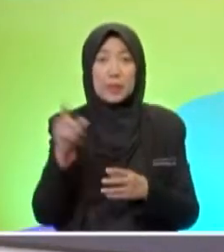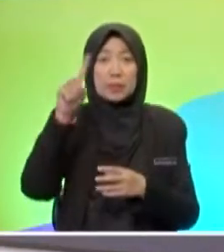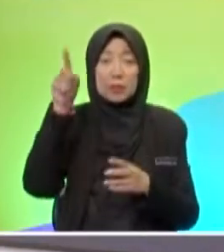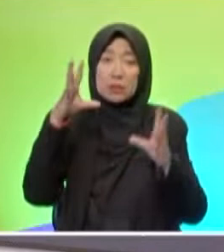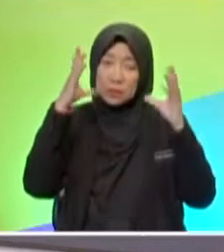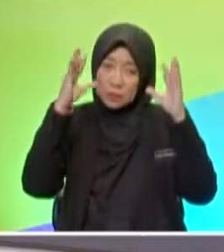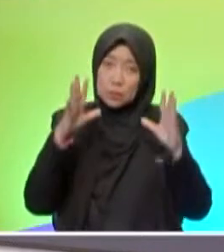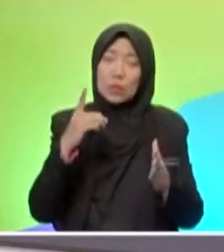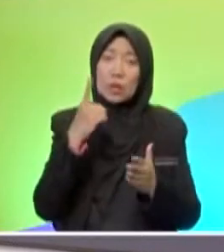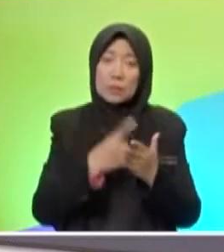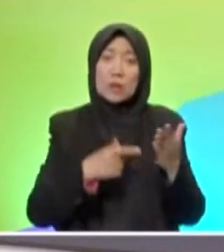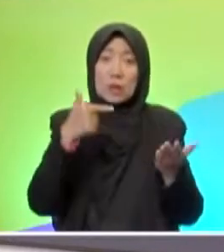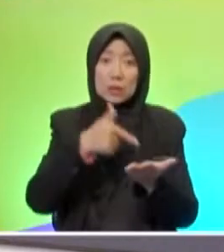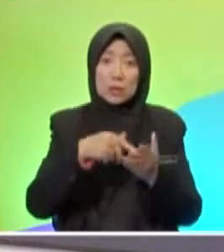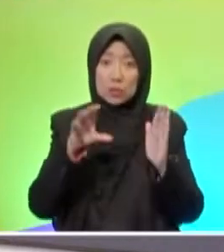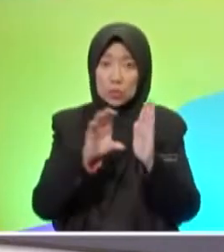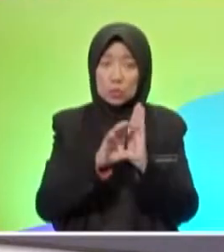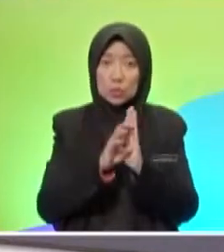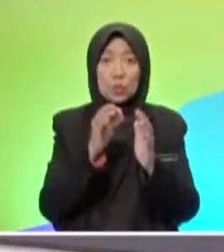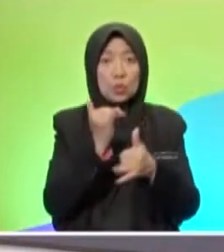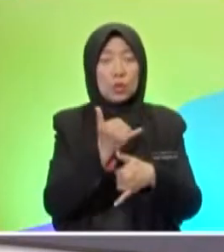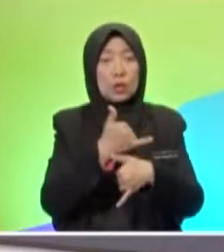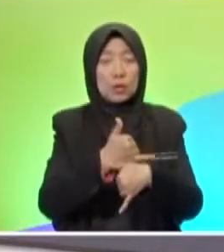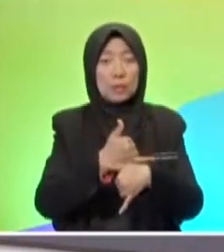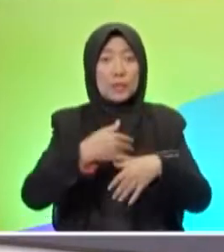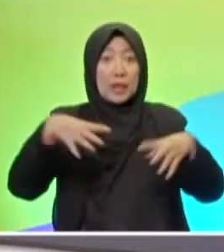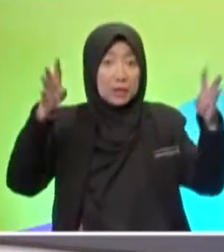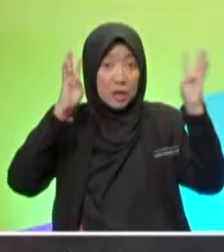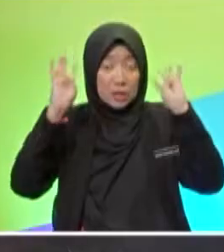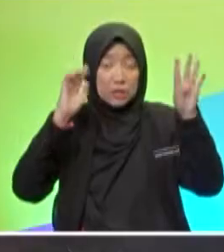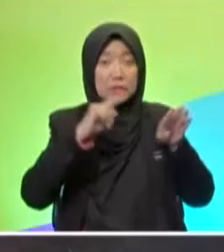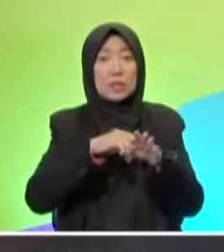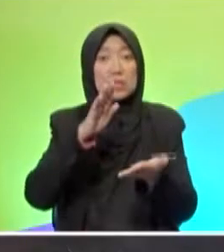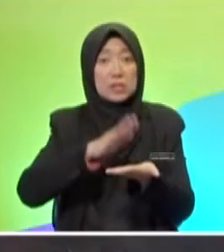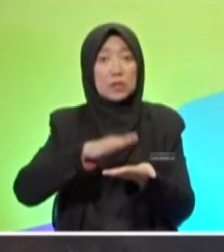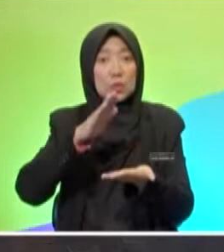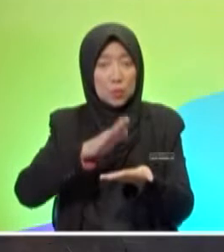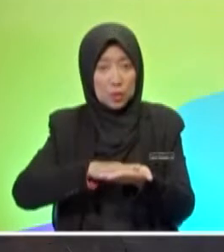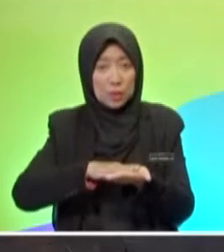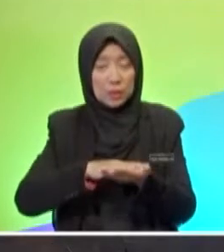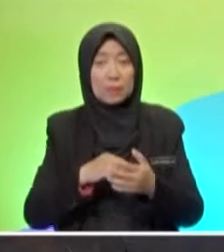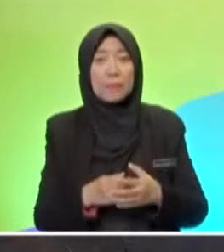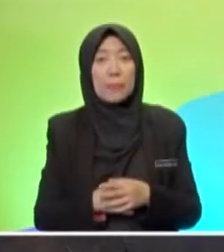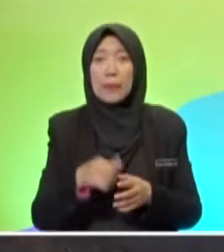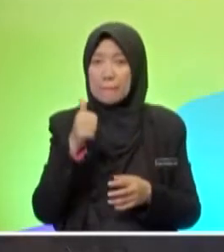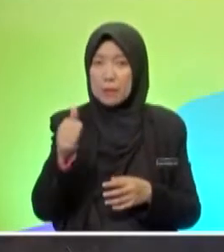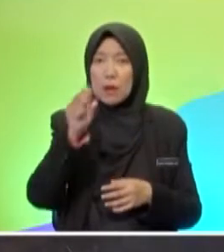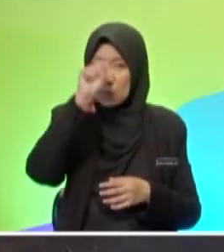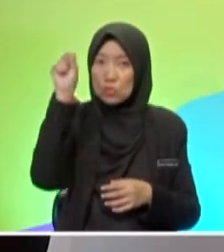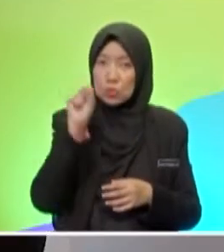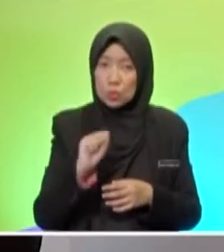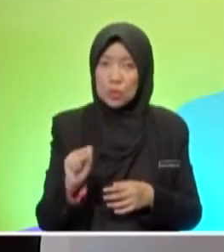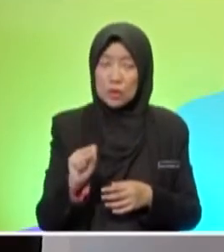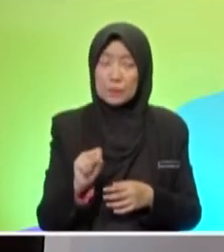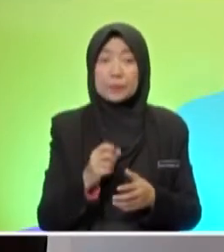apalagi contoh atau bentuk karya kreatif yang murid-murid lakukan di sekolah Terima kasih Mira bagus tersebut Oke